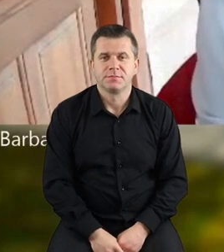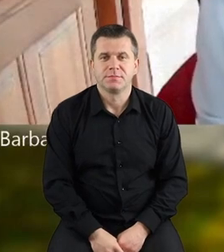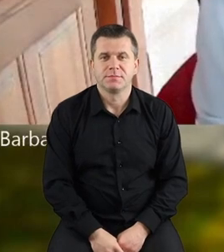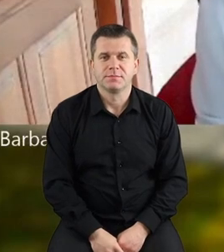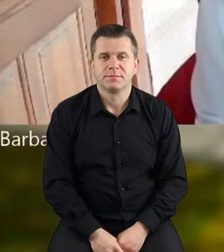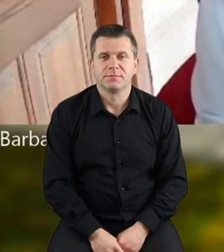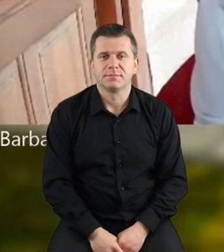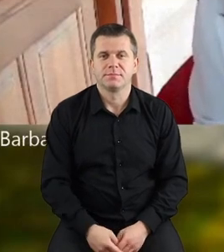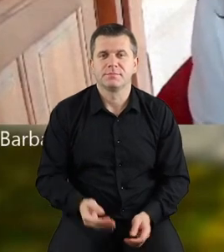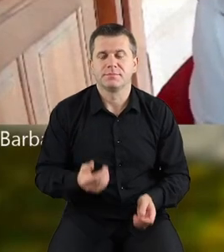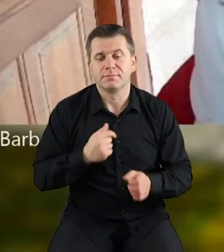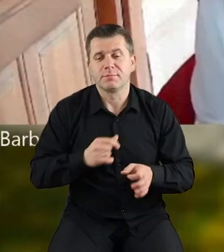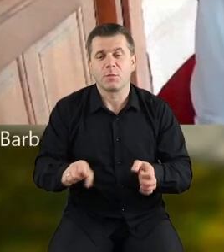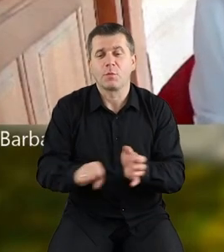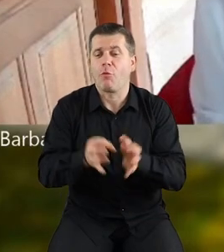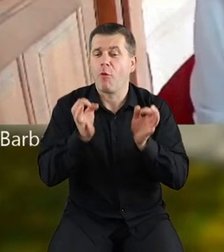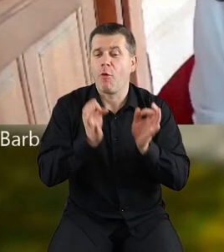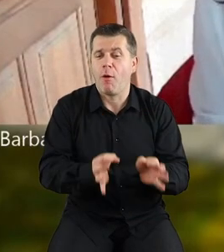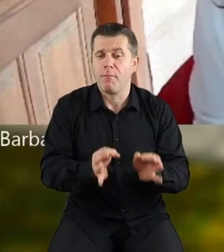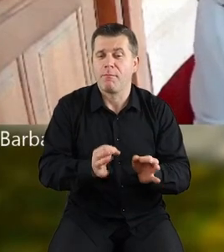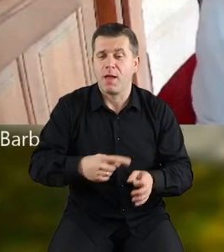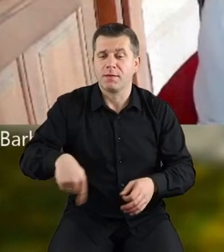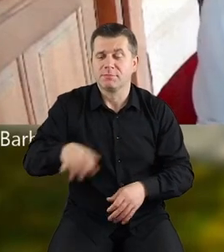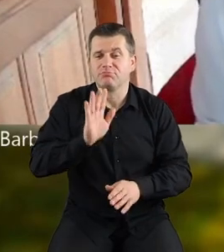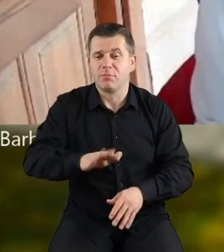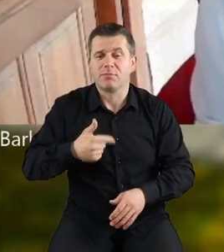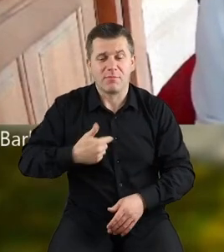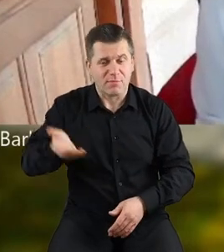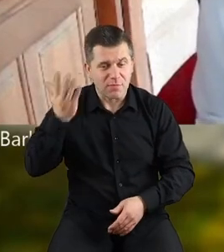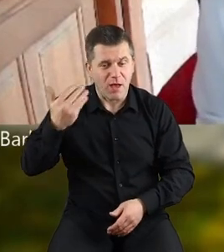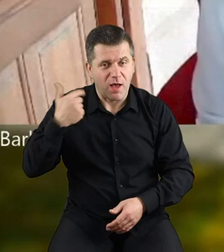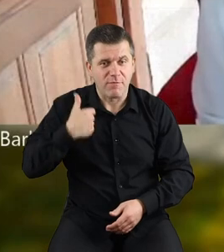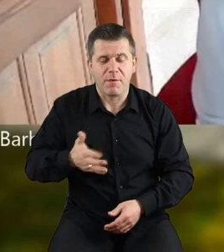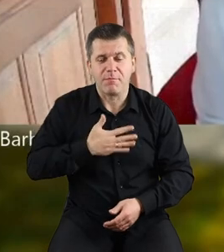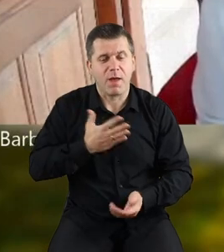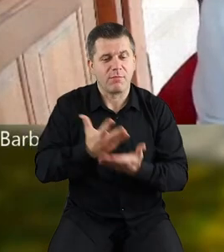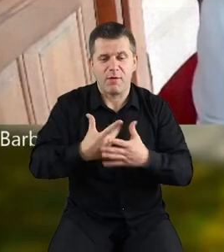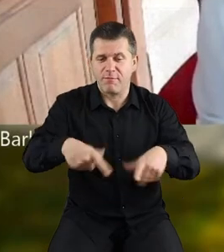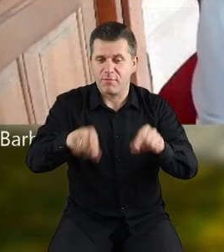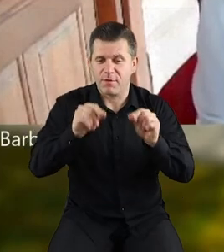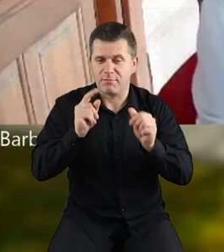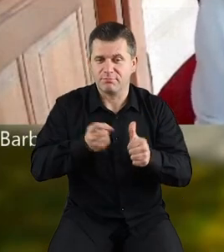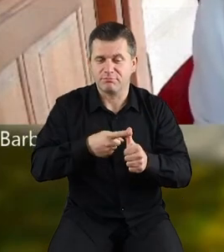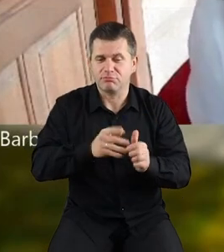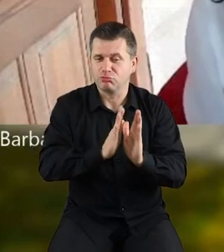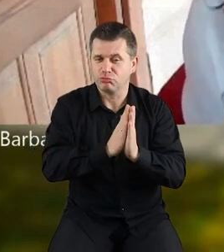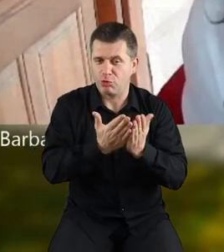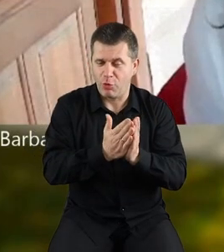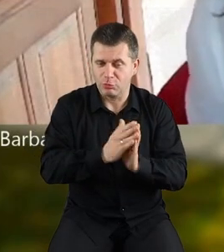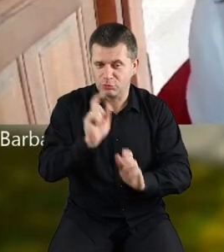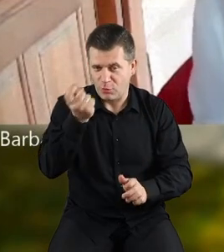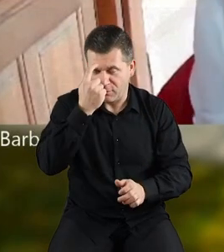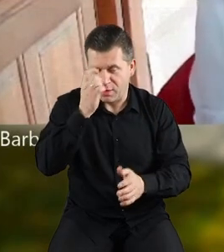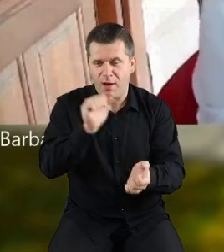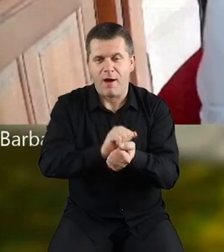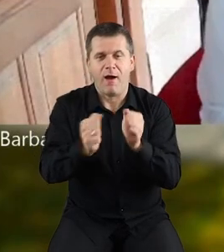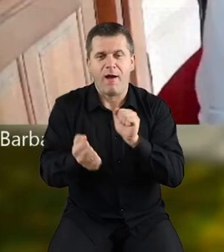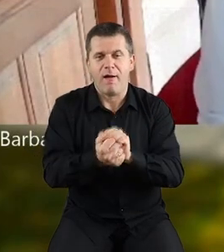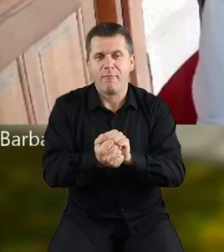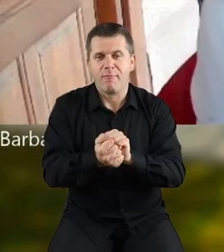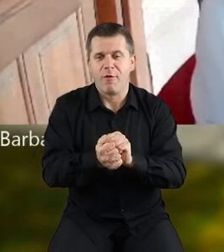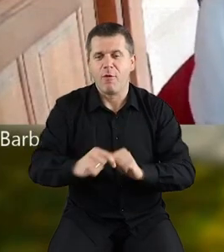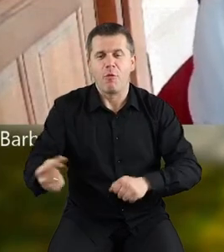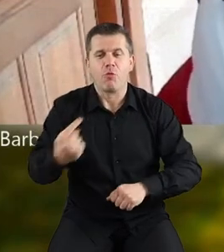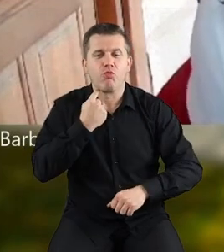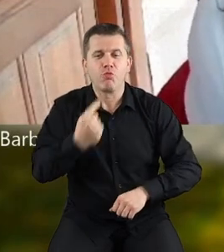w przeciwieństwie do naszych współczesnych milusińskich miałam do wyboru przede wszystkim książkę